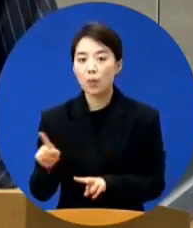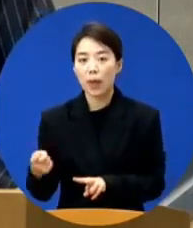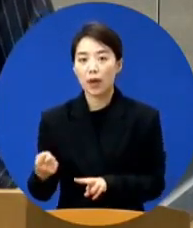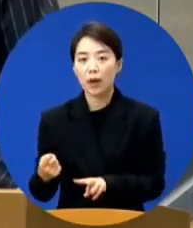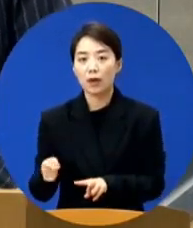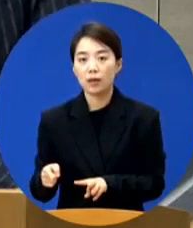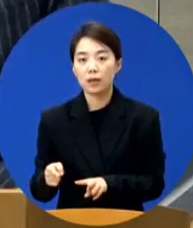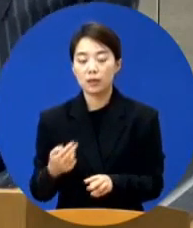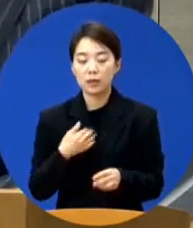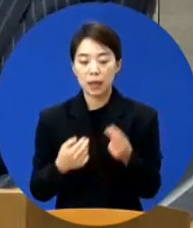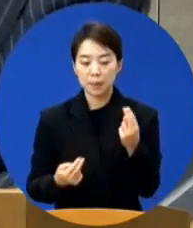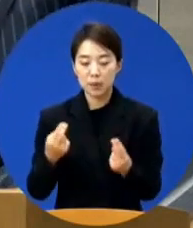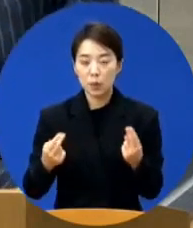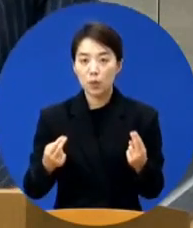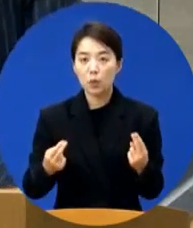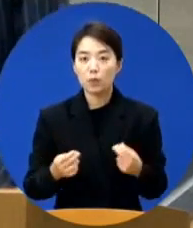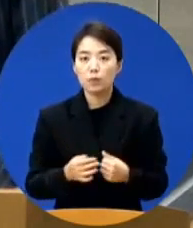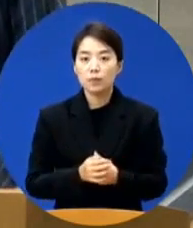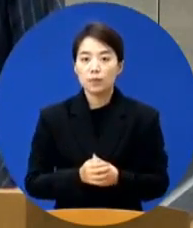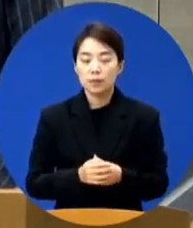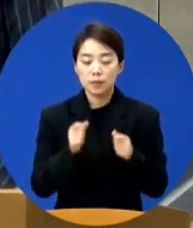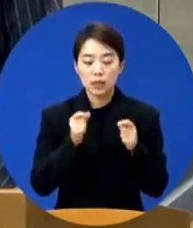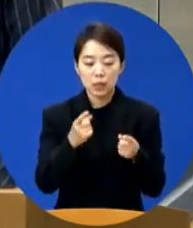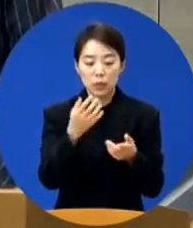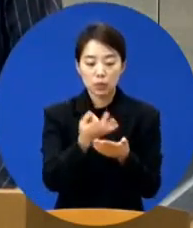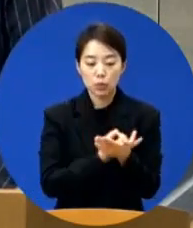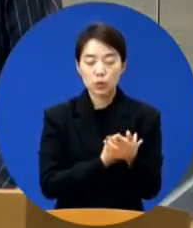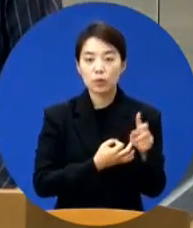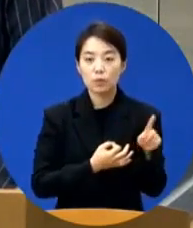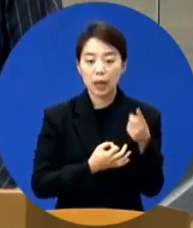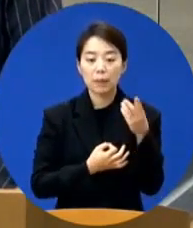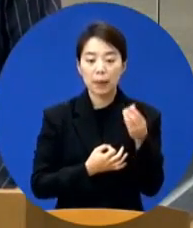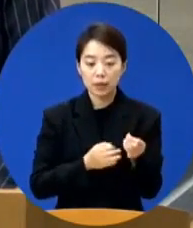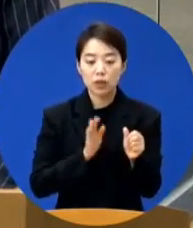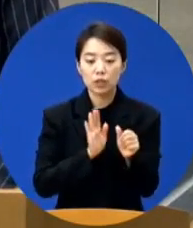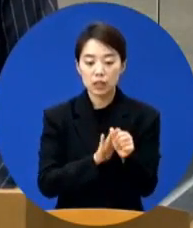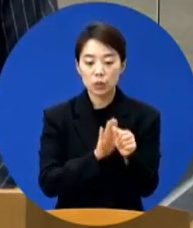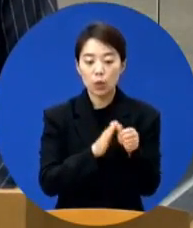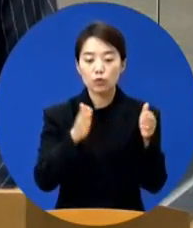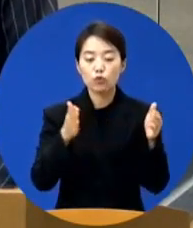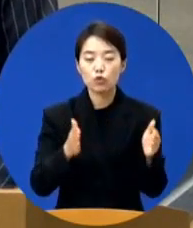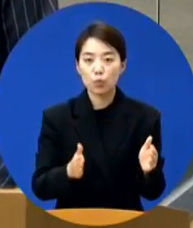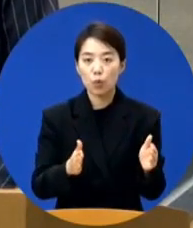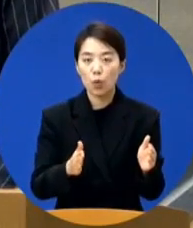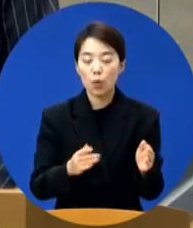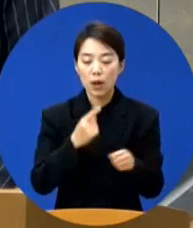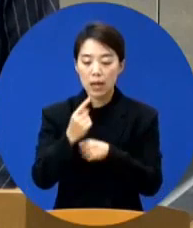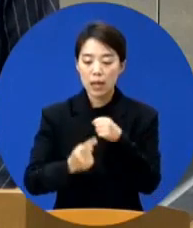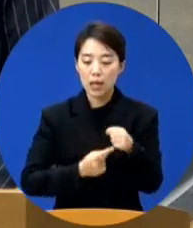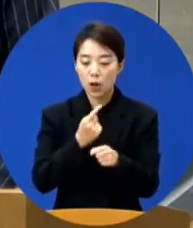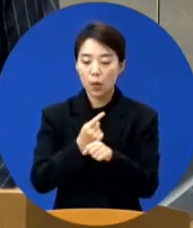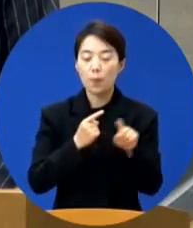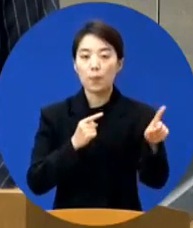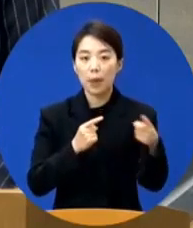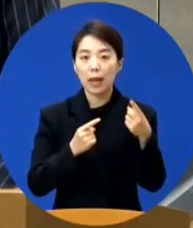제가 비교했습니다. 기회소득 연 100만 원 지원 규모, 연 100만 원은